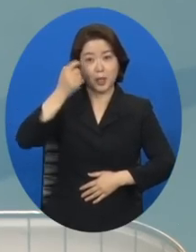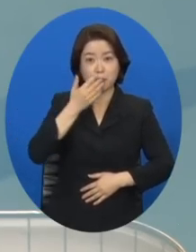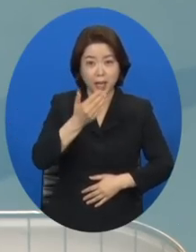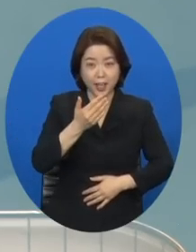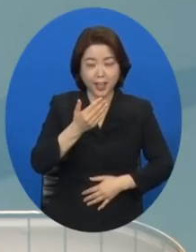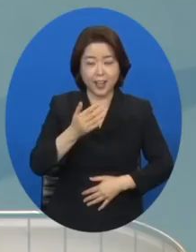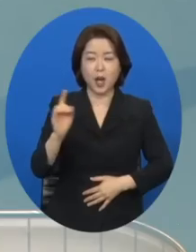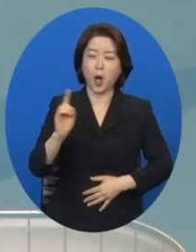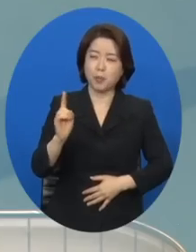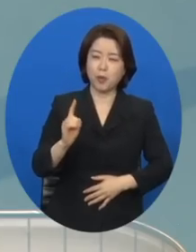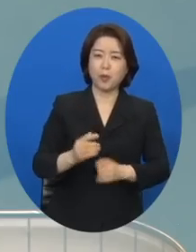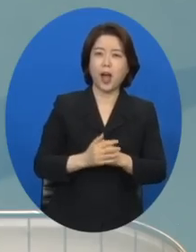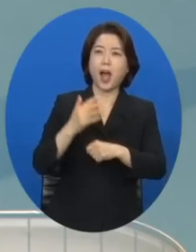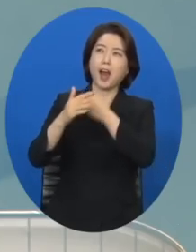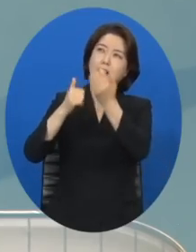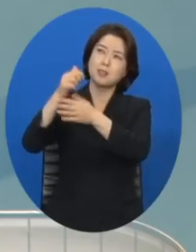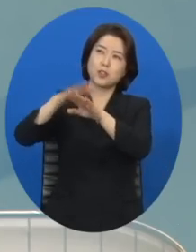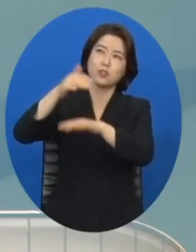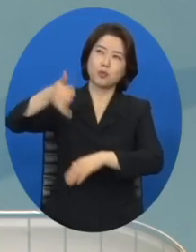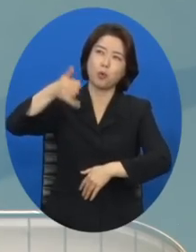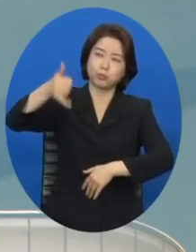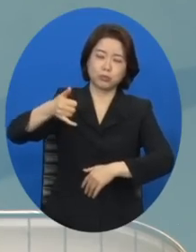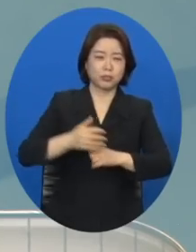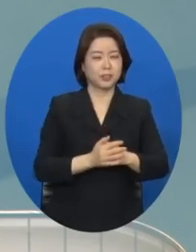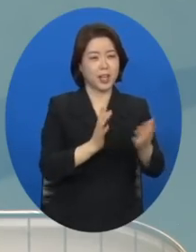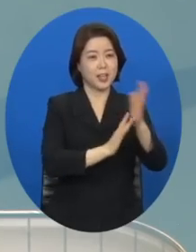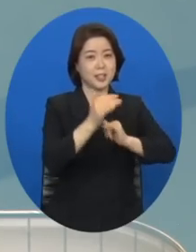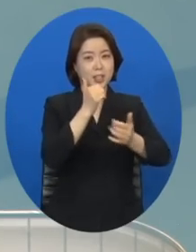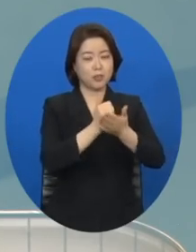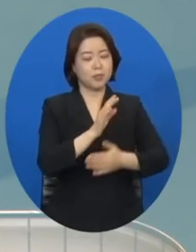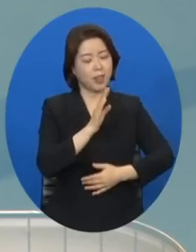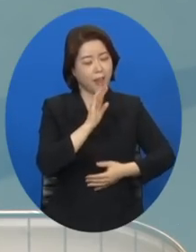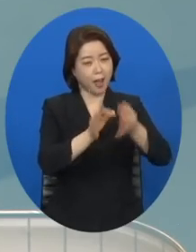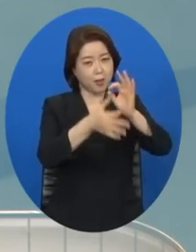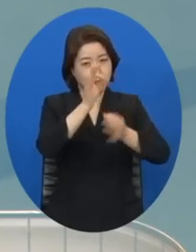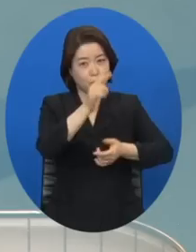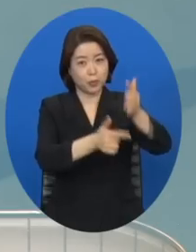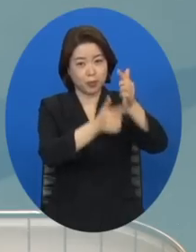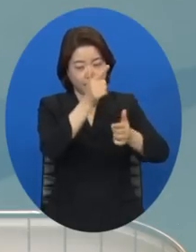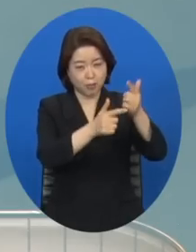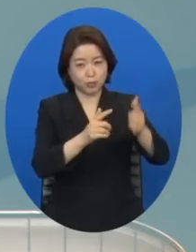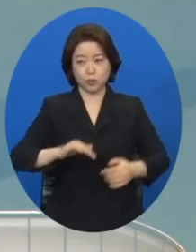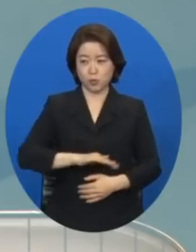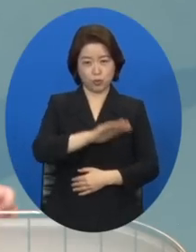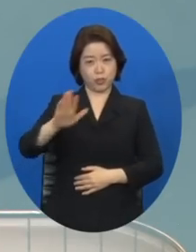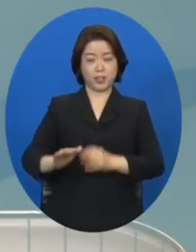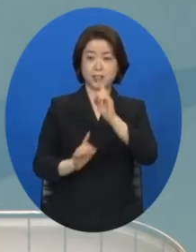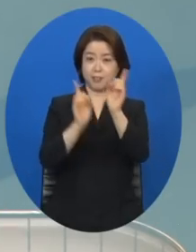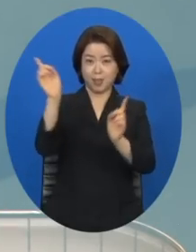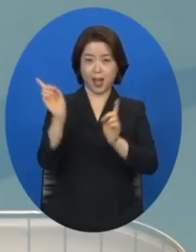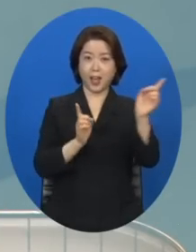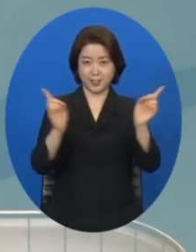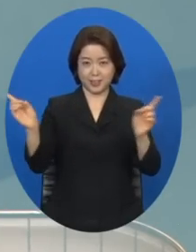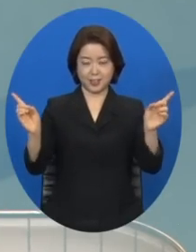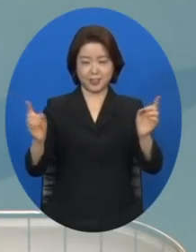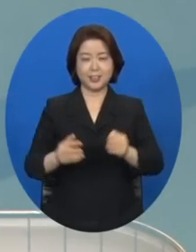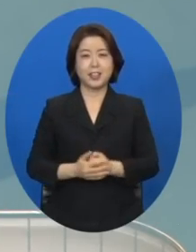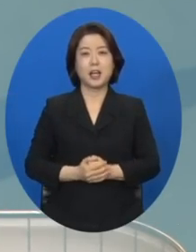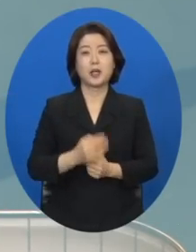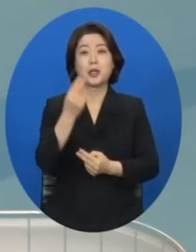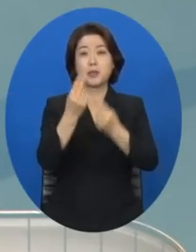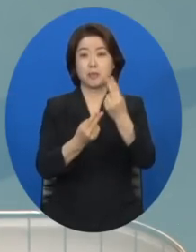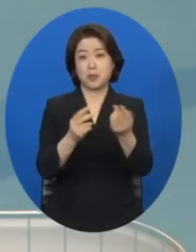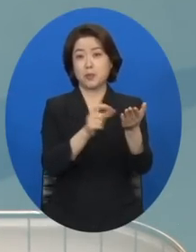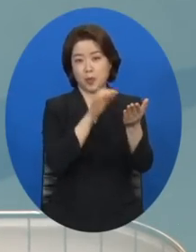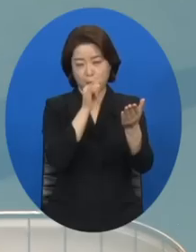하나님께서 농부가 되시고 예수님은 참포도 남으시고 우리는 가지다 이제 그 비율을 오늘 말씀에서 하십니다